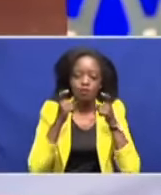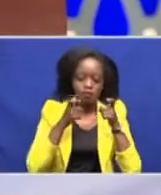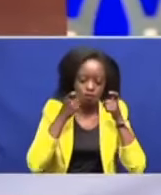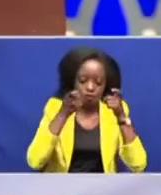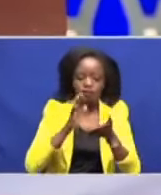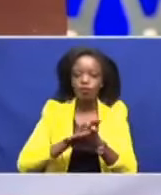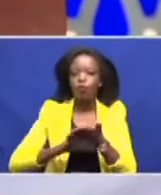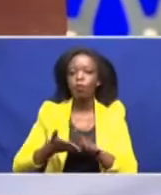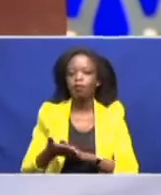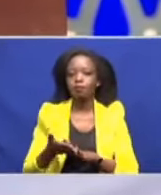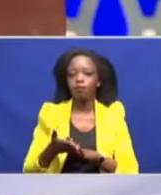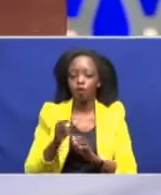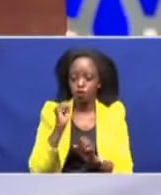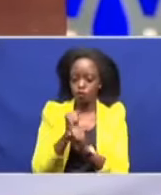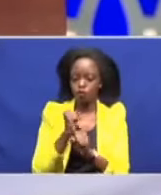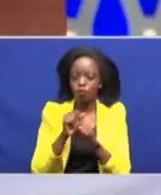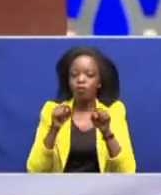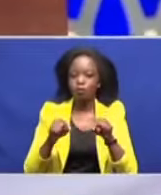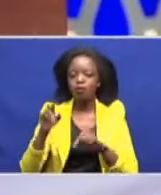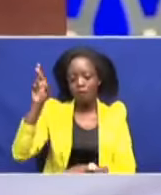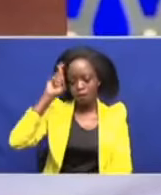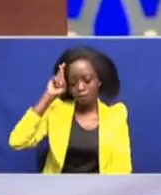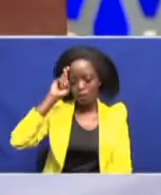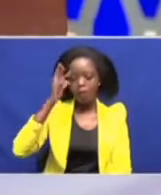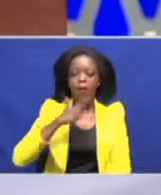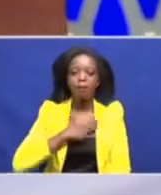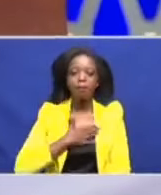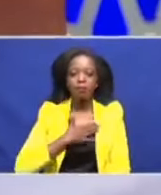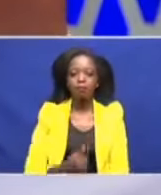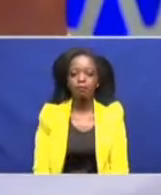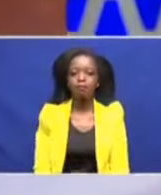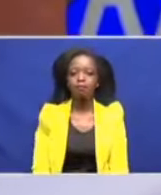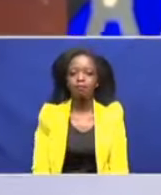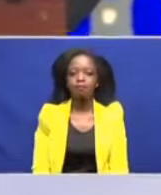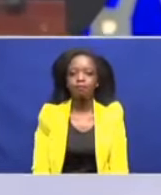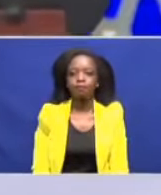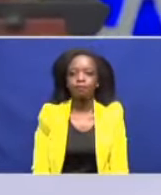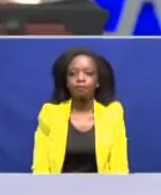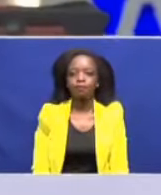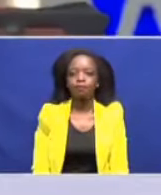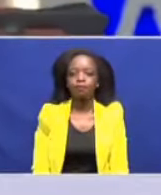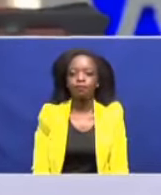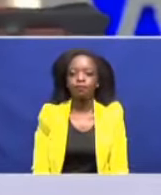dhambi. Fanyeni hivi kwa kunikumbuka mimi.